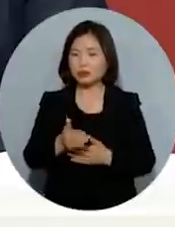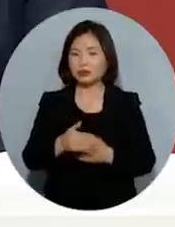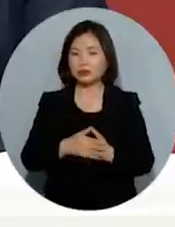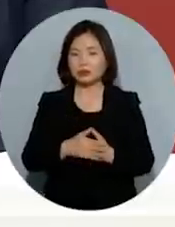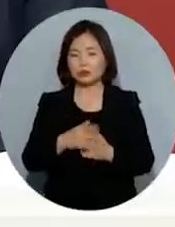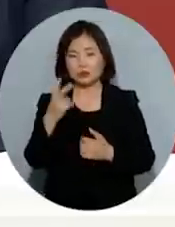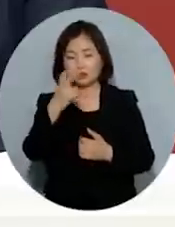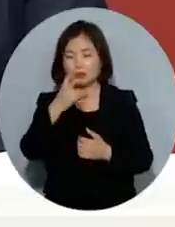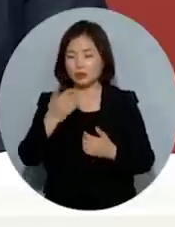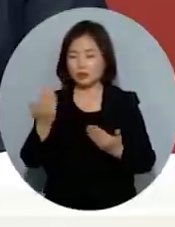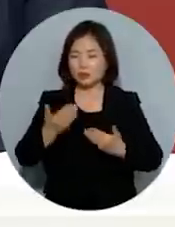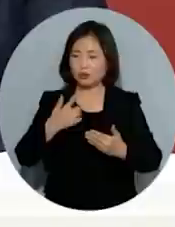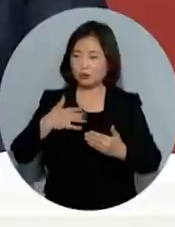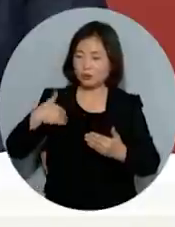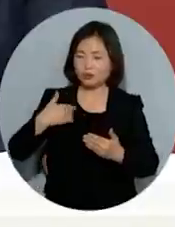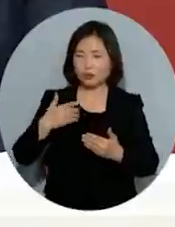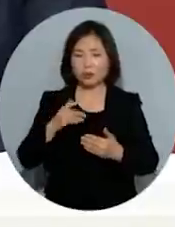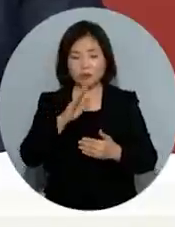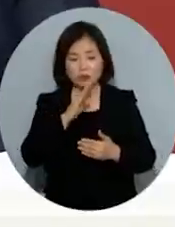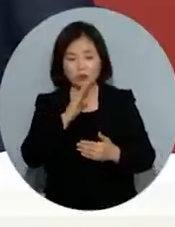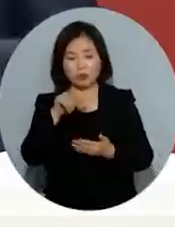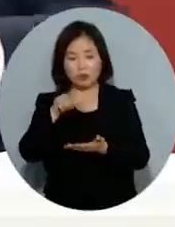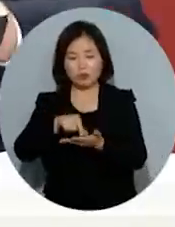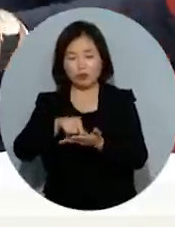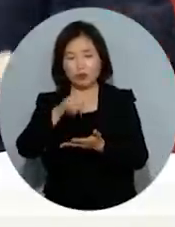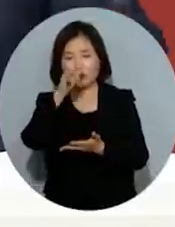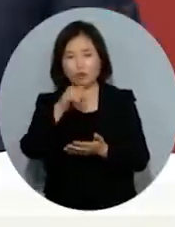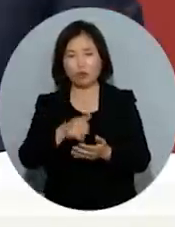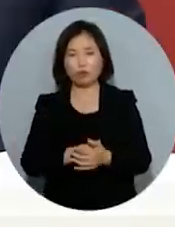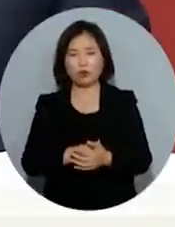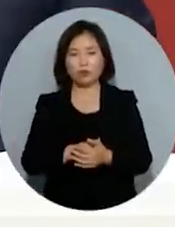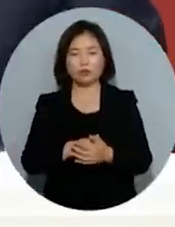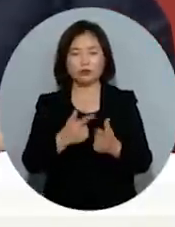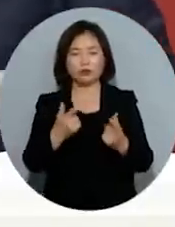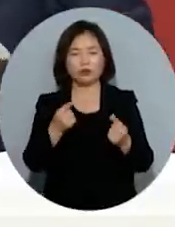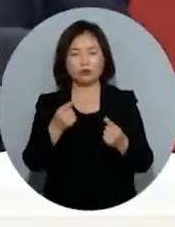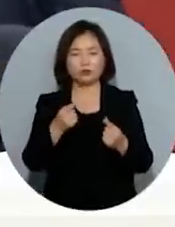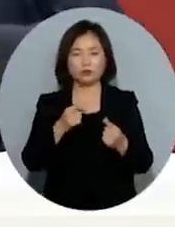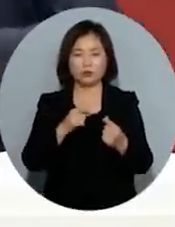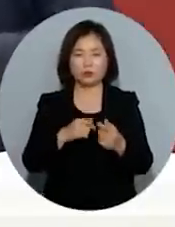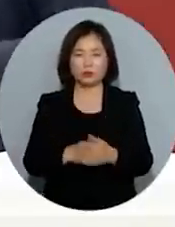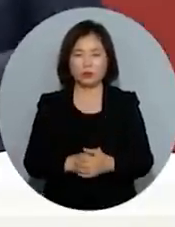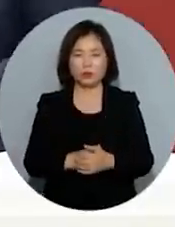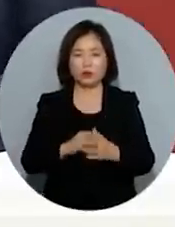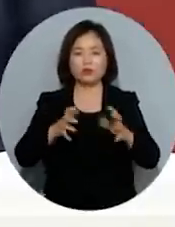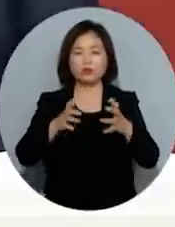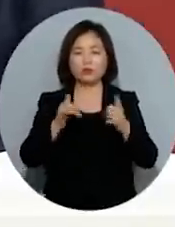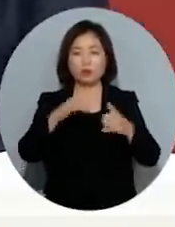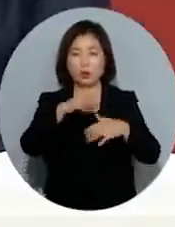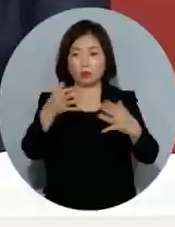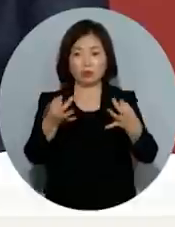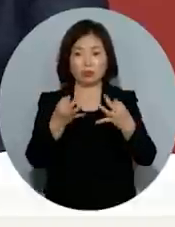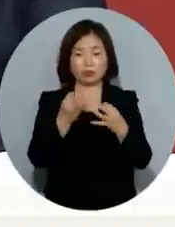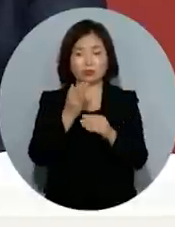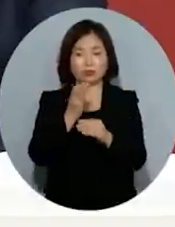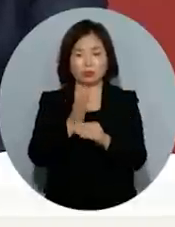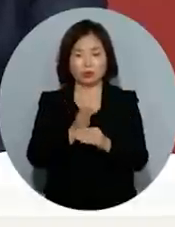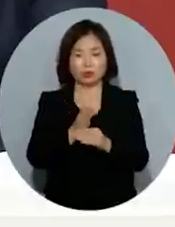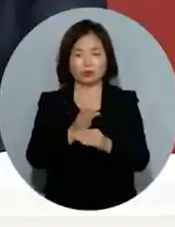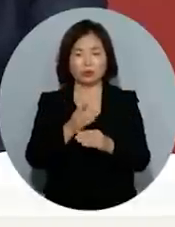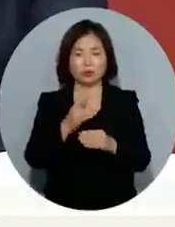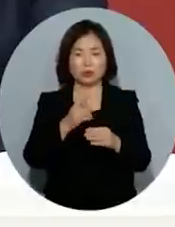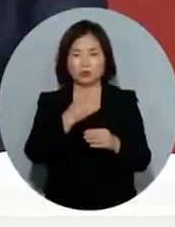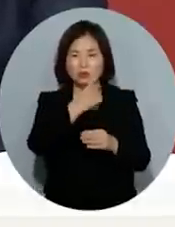검사하셨는데 그걸 모릅니까? 왔다는데요. 문영표 장관 그런 거 가지고 이렇게 국민들이 다 지켜보는 데서 그런 근거